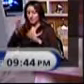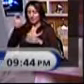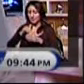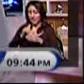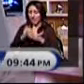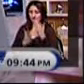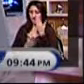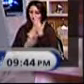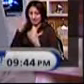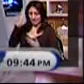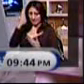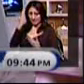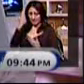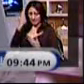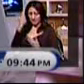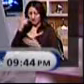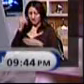على